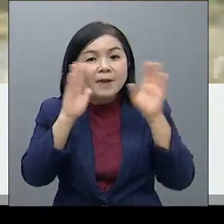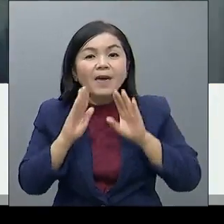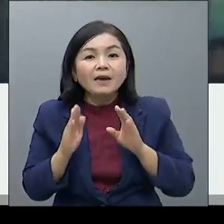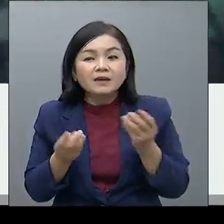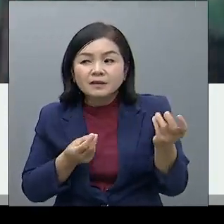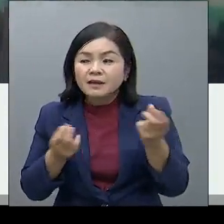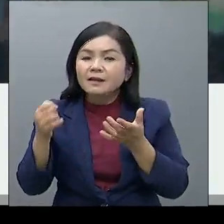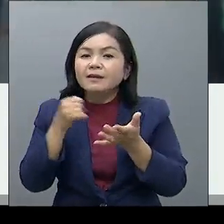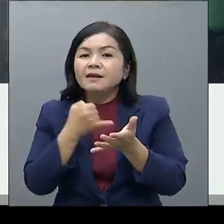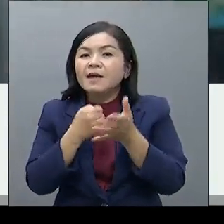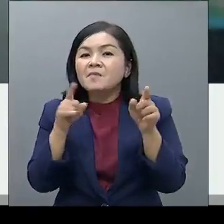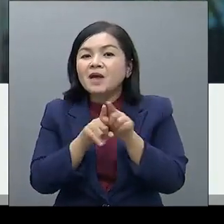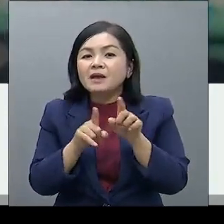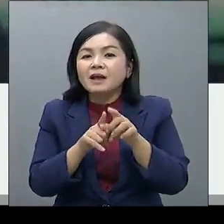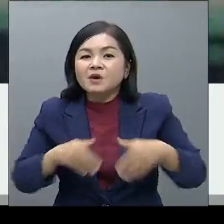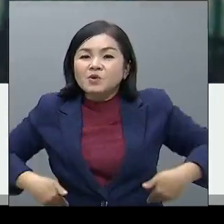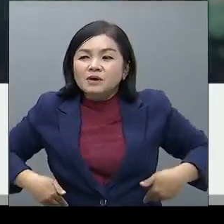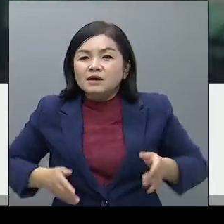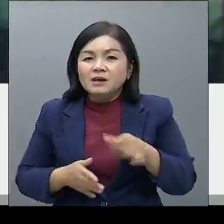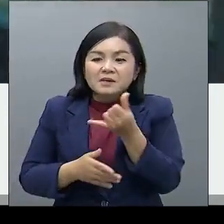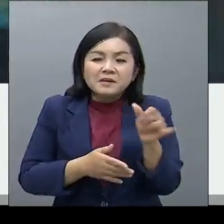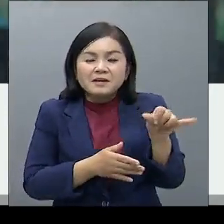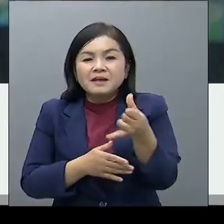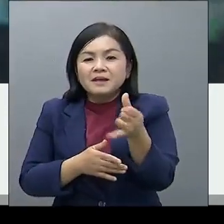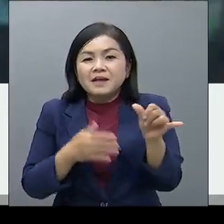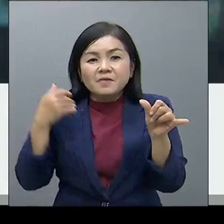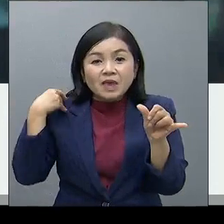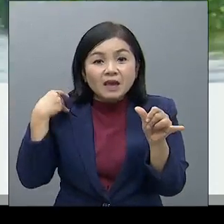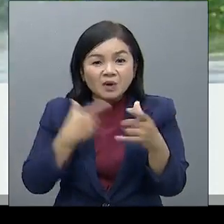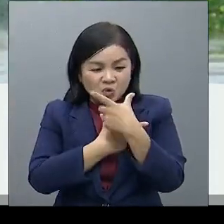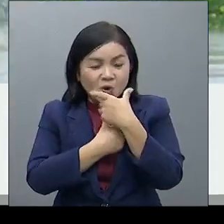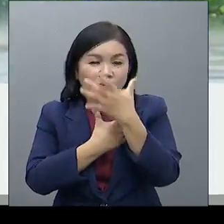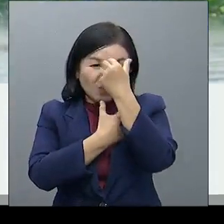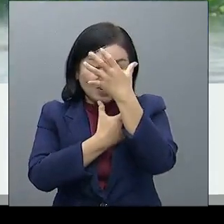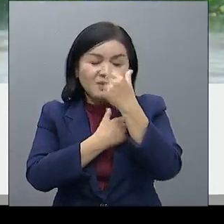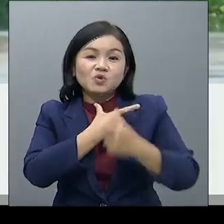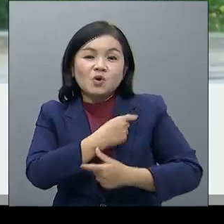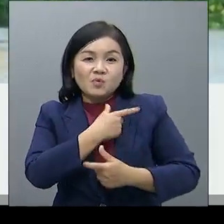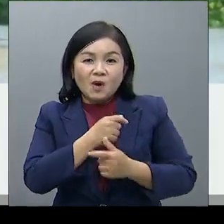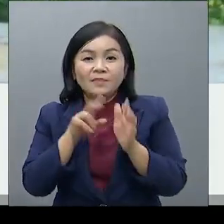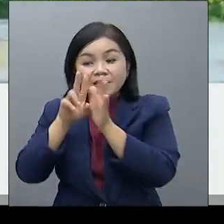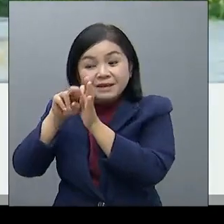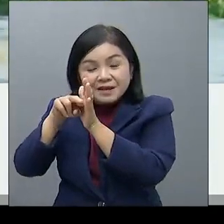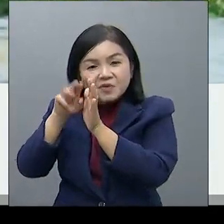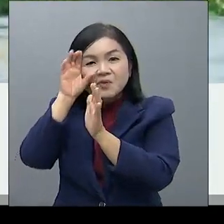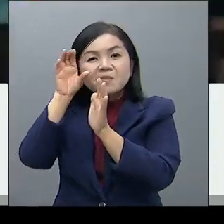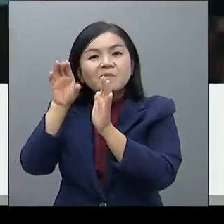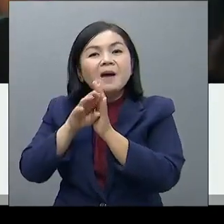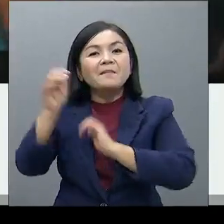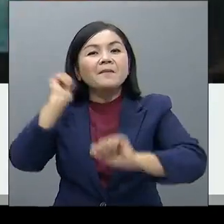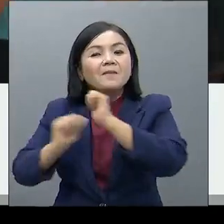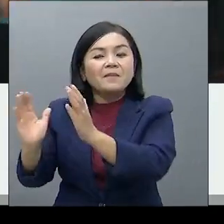คะแค่ควงเอววนไปซ้ายขวาขึ้นลงถูกใจสายโยกแล้วก็สายเคิร์ฟเวอร์บน TikTok ค่ะก็ส่งคลิปมาประชันกันใหญ่เลยนะ